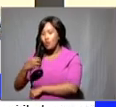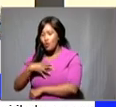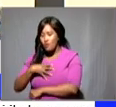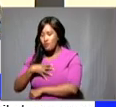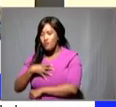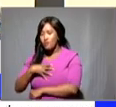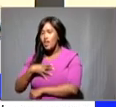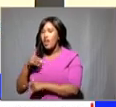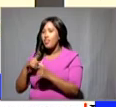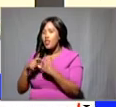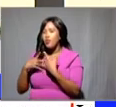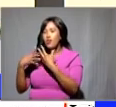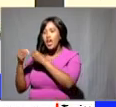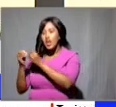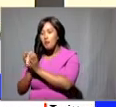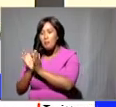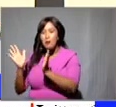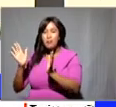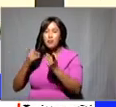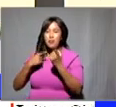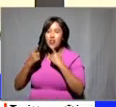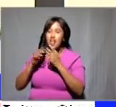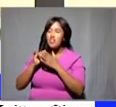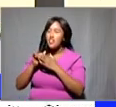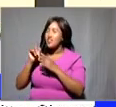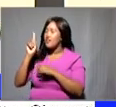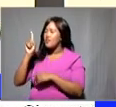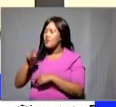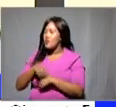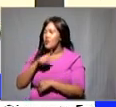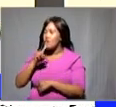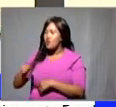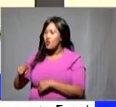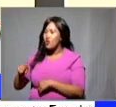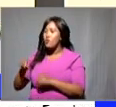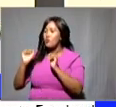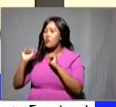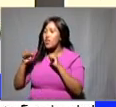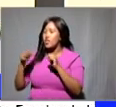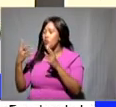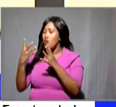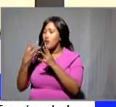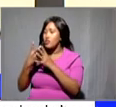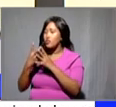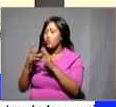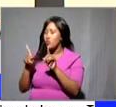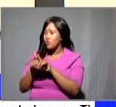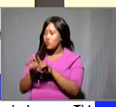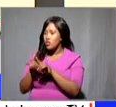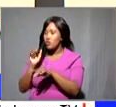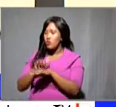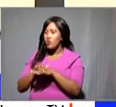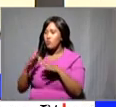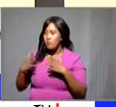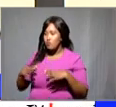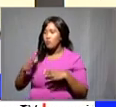hau kuheana story hau uri urari murimo it is a criminal offense ukonyitwo na woho ni wega andu mamenye